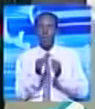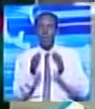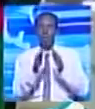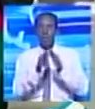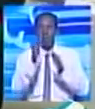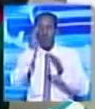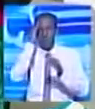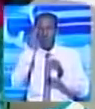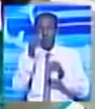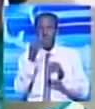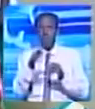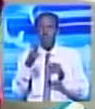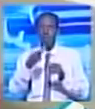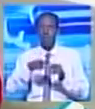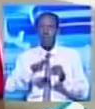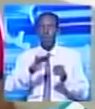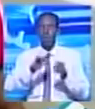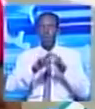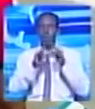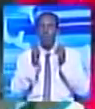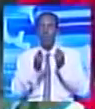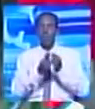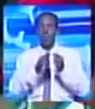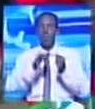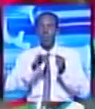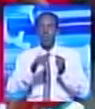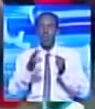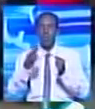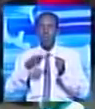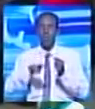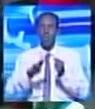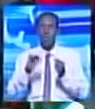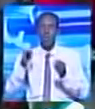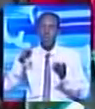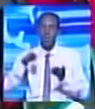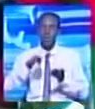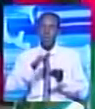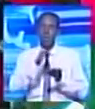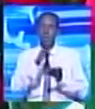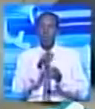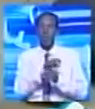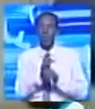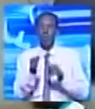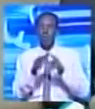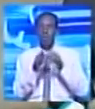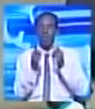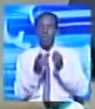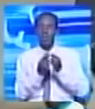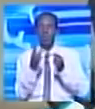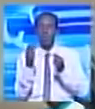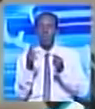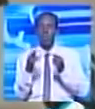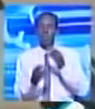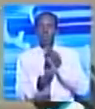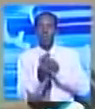de la Fédération égyptienne de football, ainsi que 2 femmes se sont envolées de l'aéroport de Djibouti pour le royaume chérifien. Ce